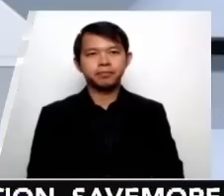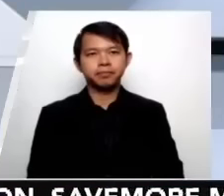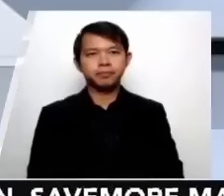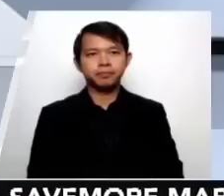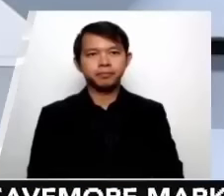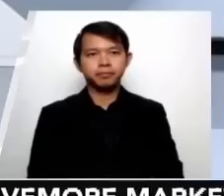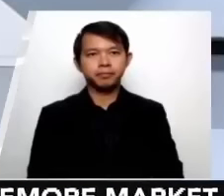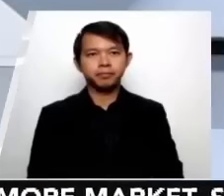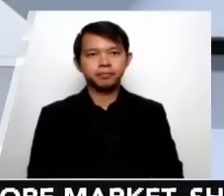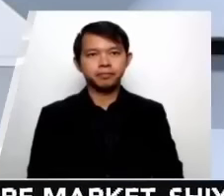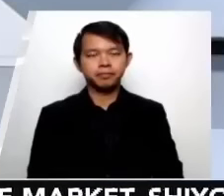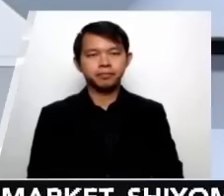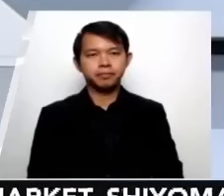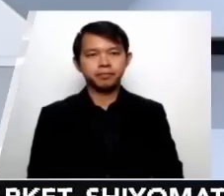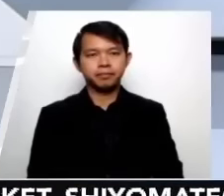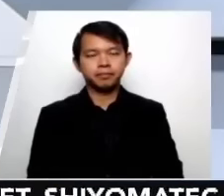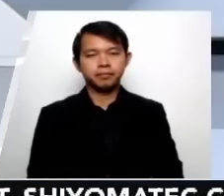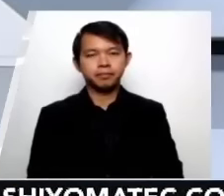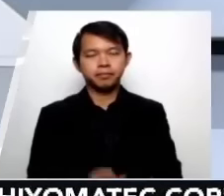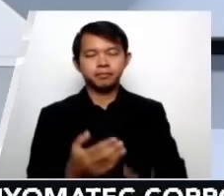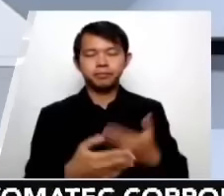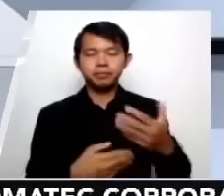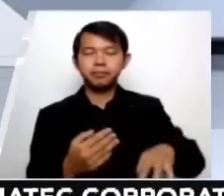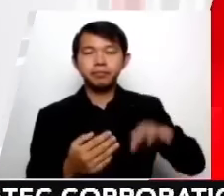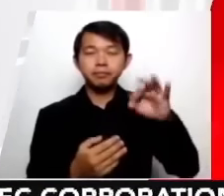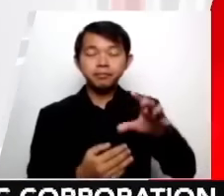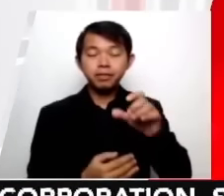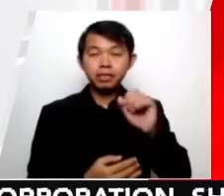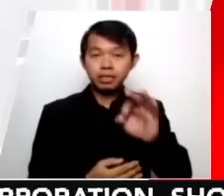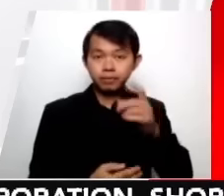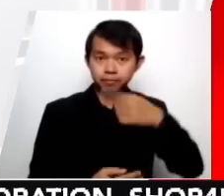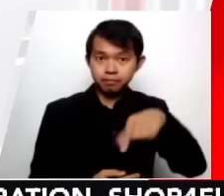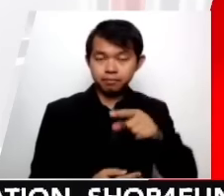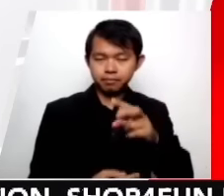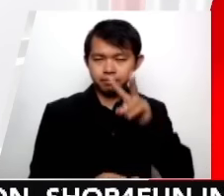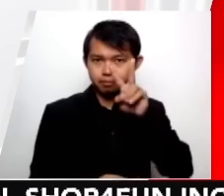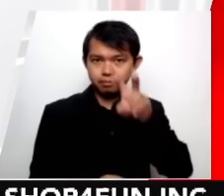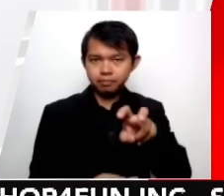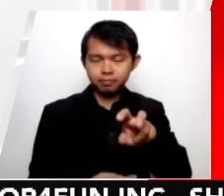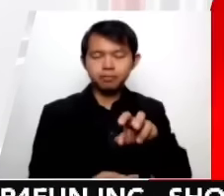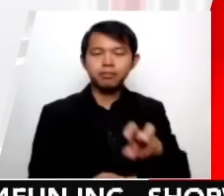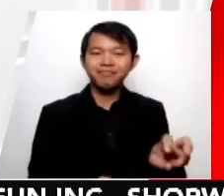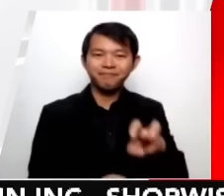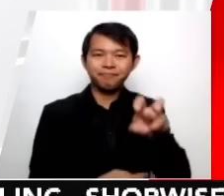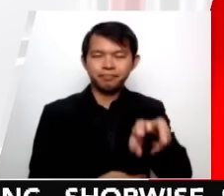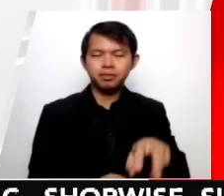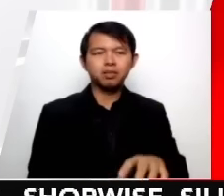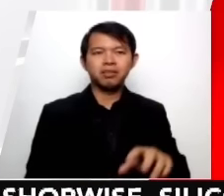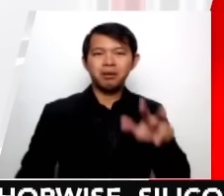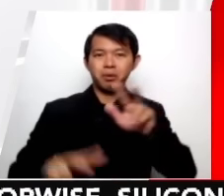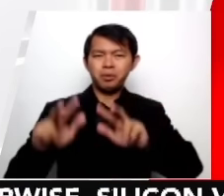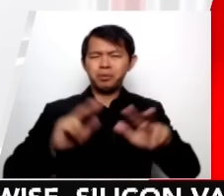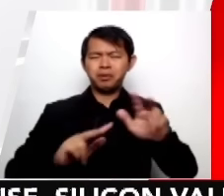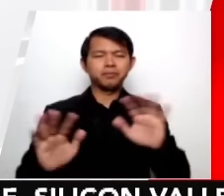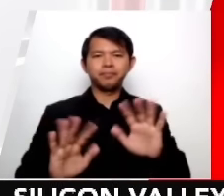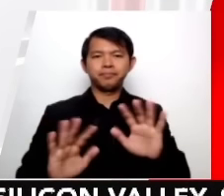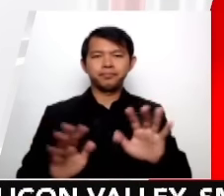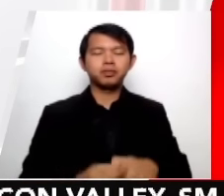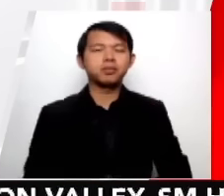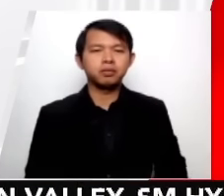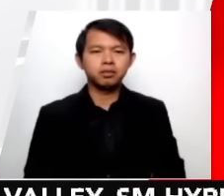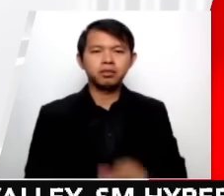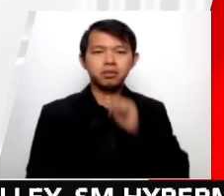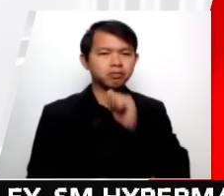Narito ang ilang tips sakaling makakita ng ahas. Huwag magpanic. Huwag ding lalapitan o gagalawin ang